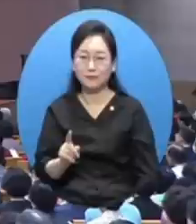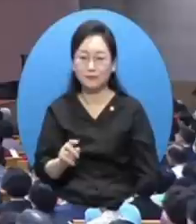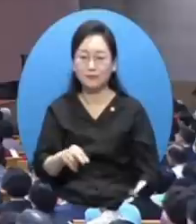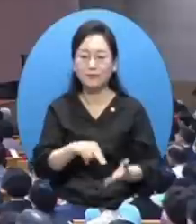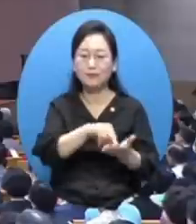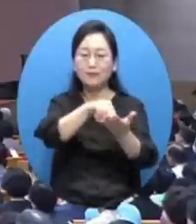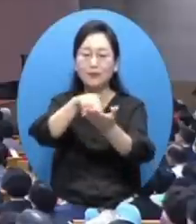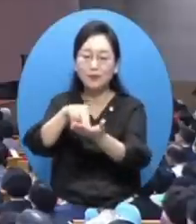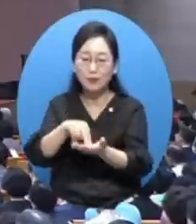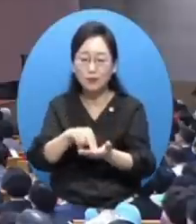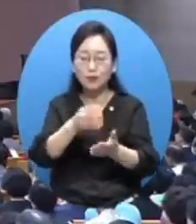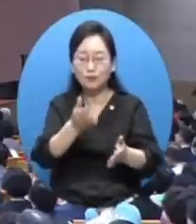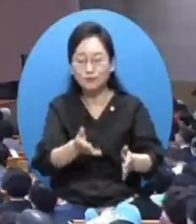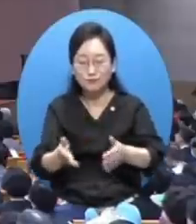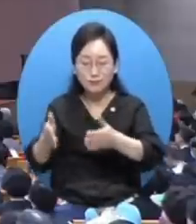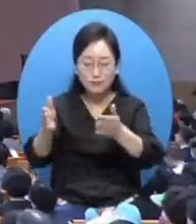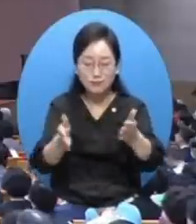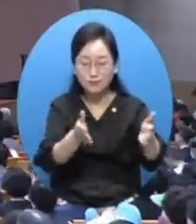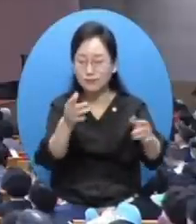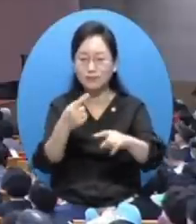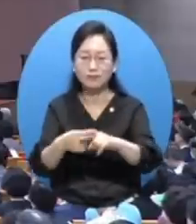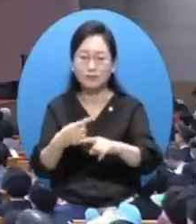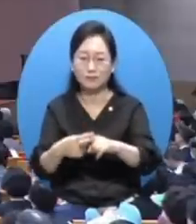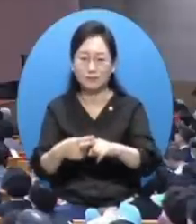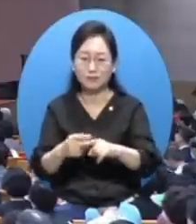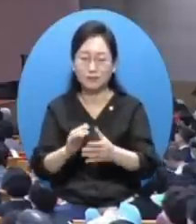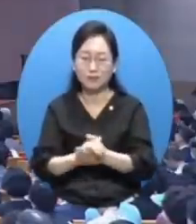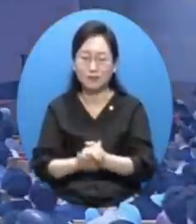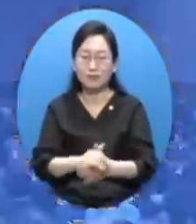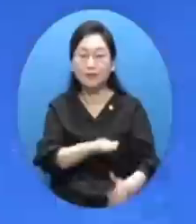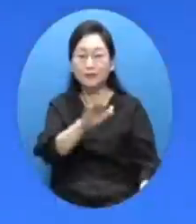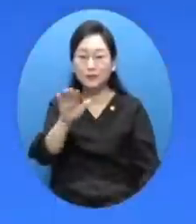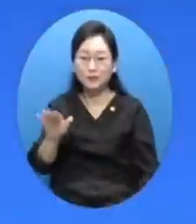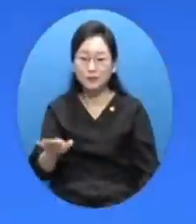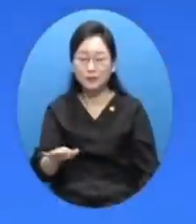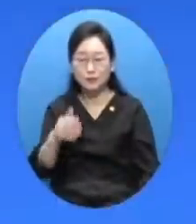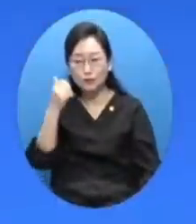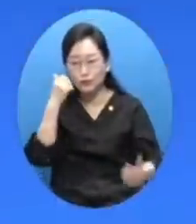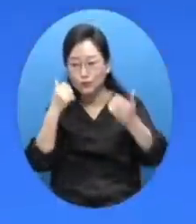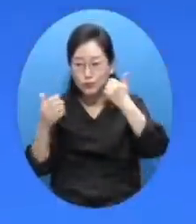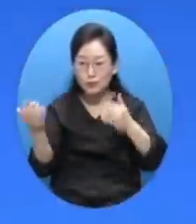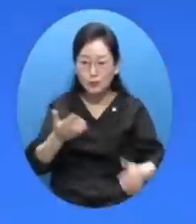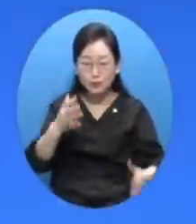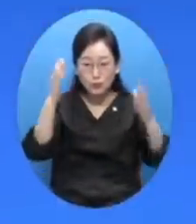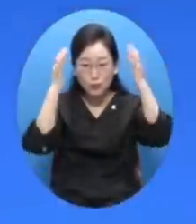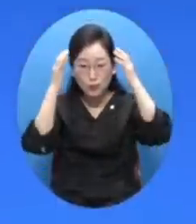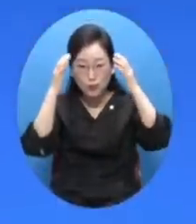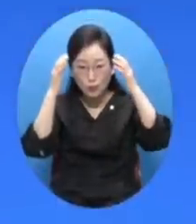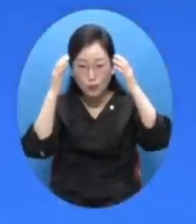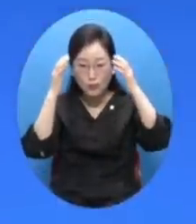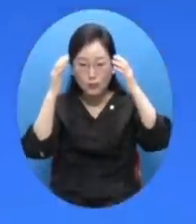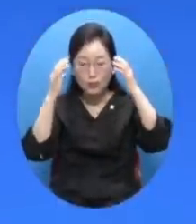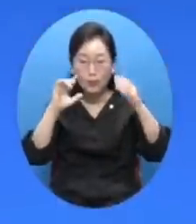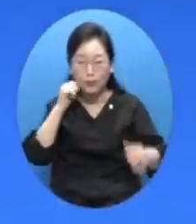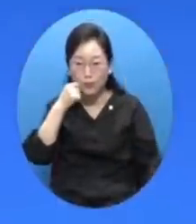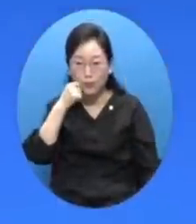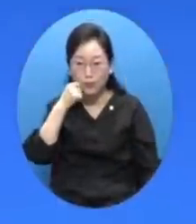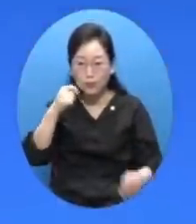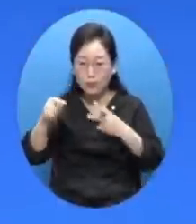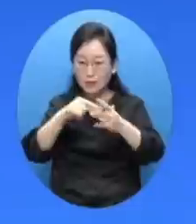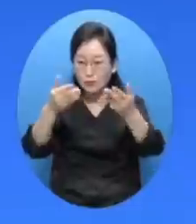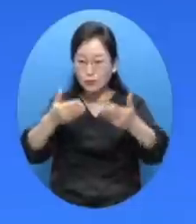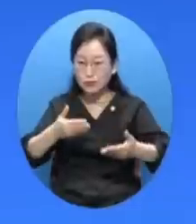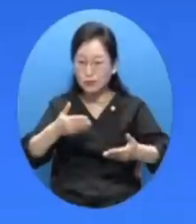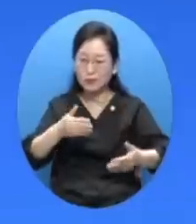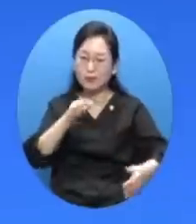외로운 길인 것입니다. 그 누구도 우리의 아픔, 고통, 어려움을 이해하지